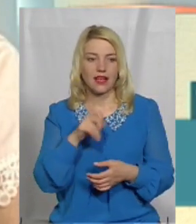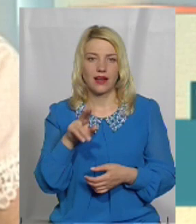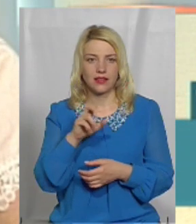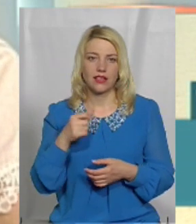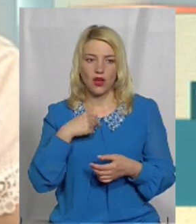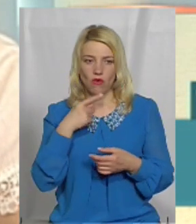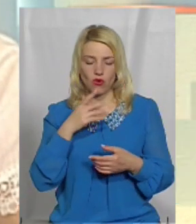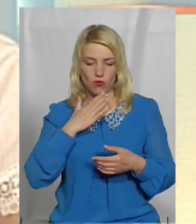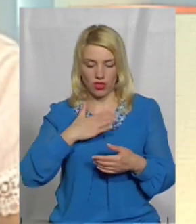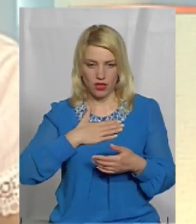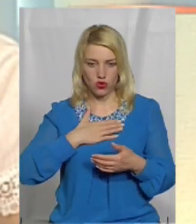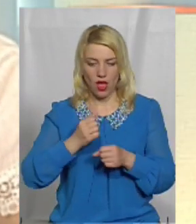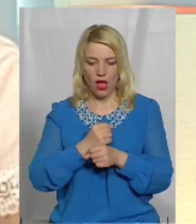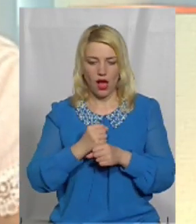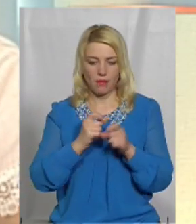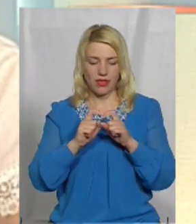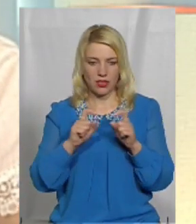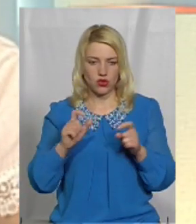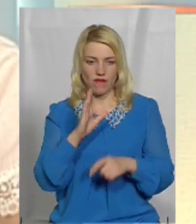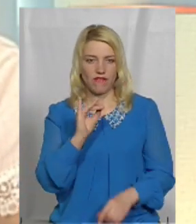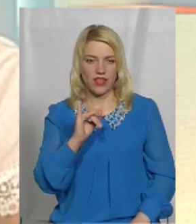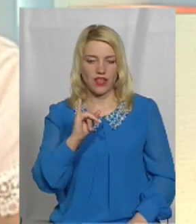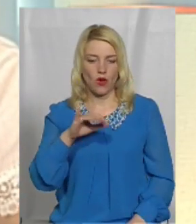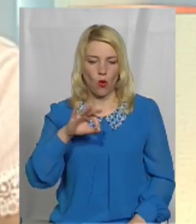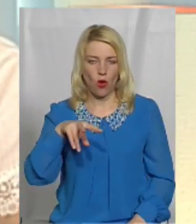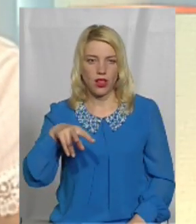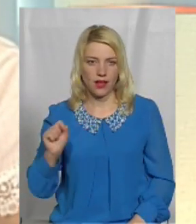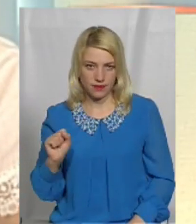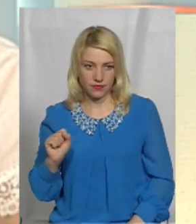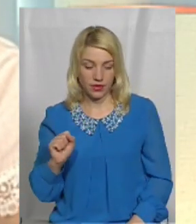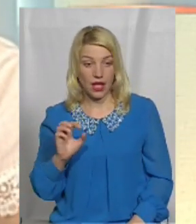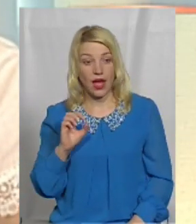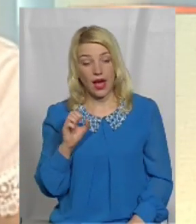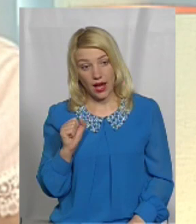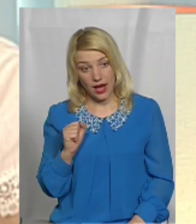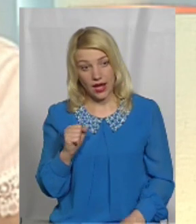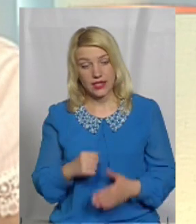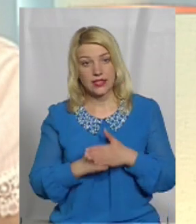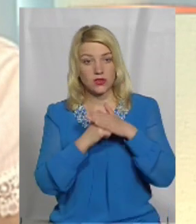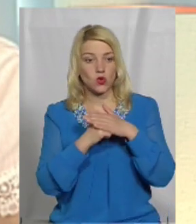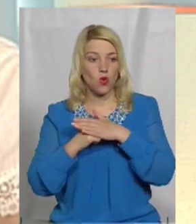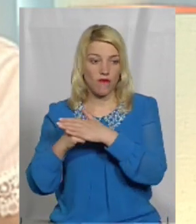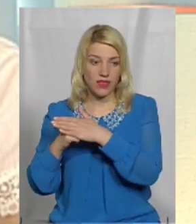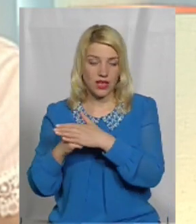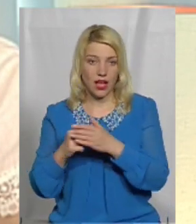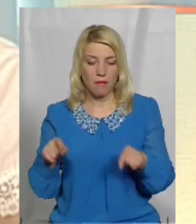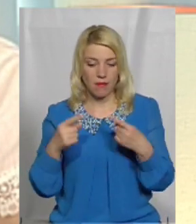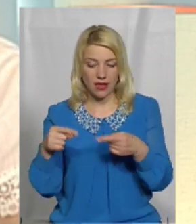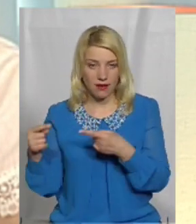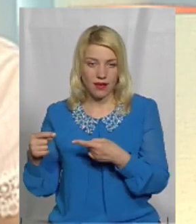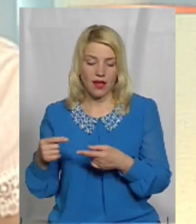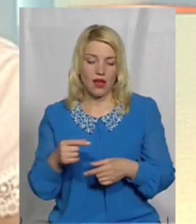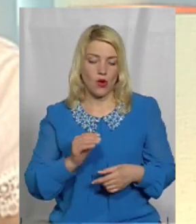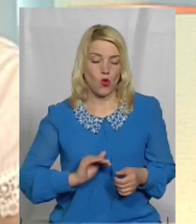про нашу аптечну мережу, комунальну аптеку «Віола». А засновниками у